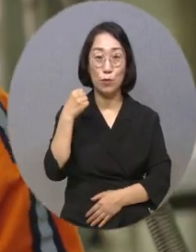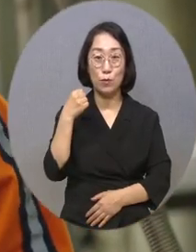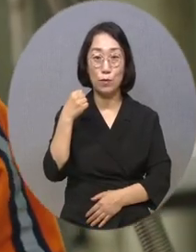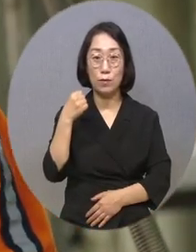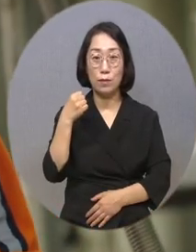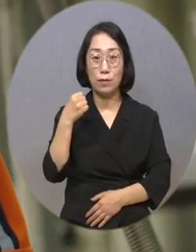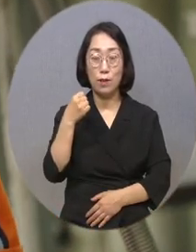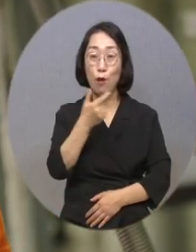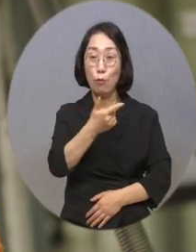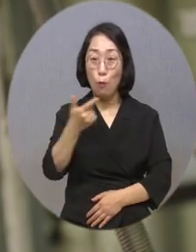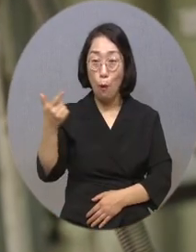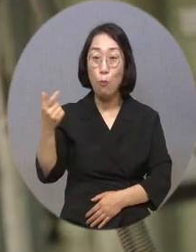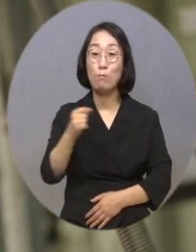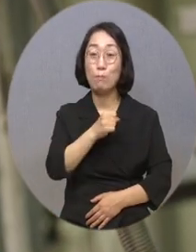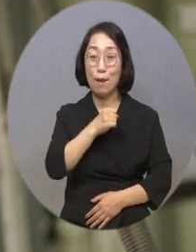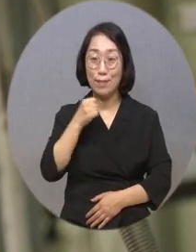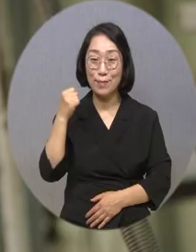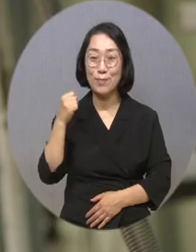너무 맛있어요.